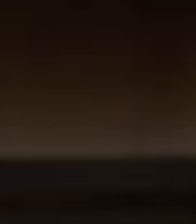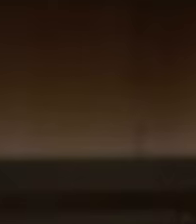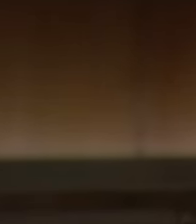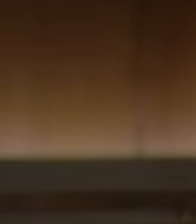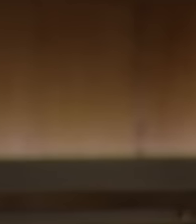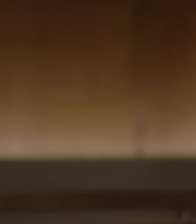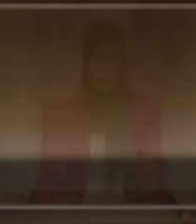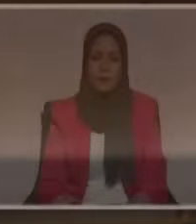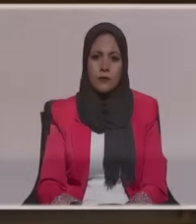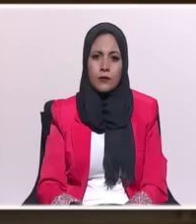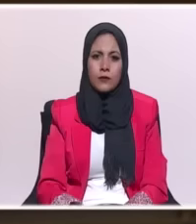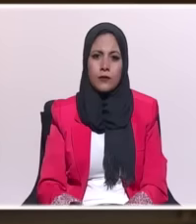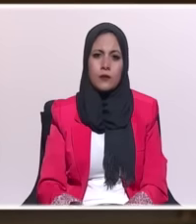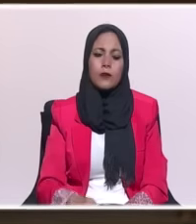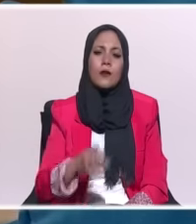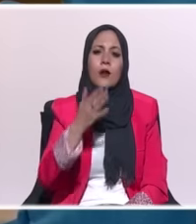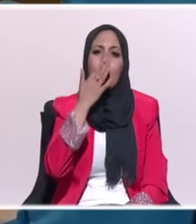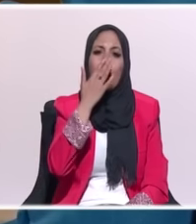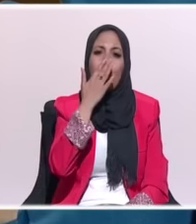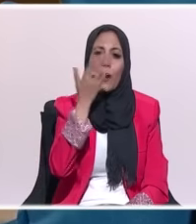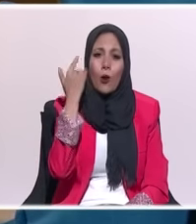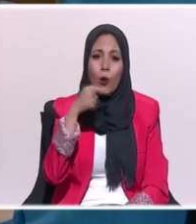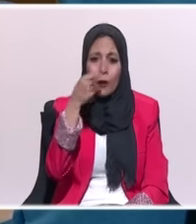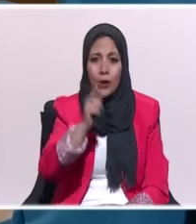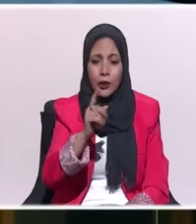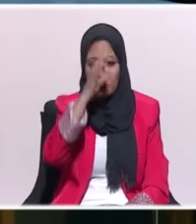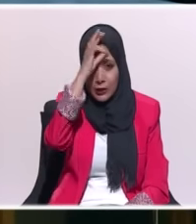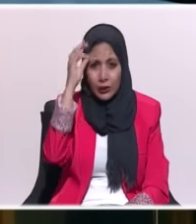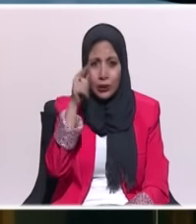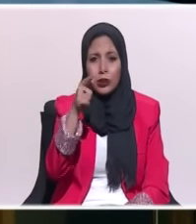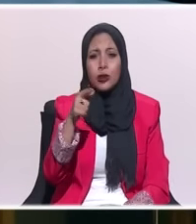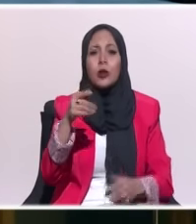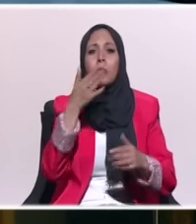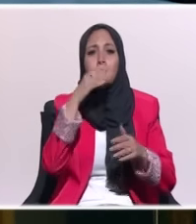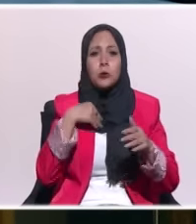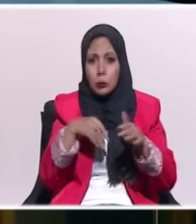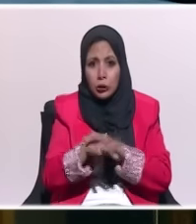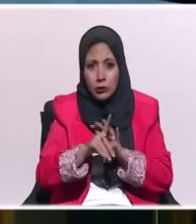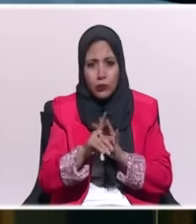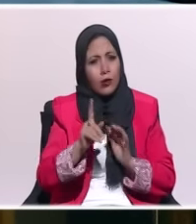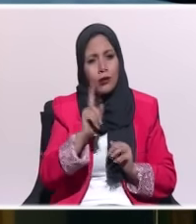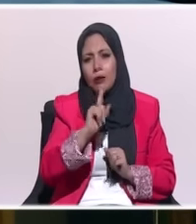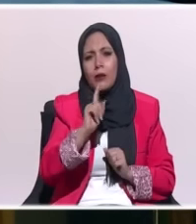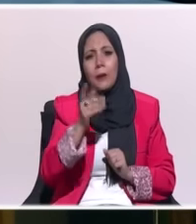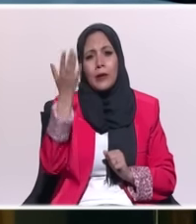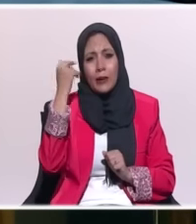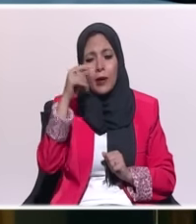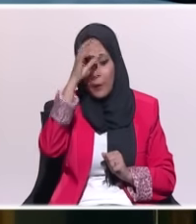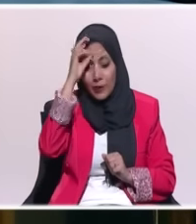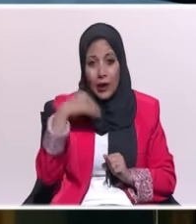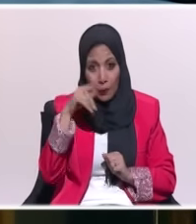ابوكي عمره ما قال لك ولا لمحك انك انت مش بنت؟ بابا لا لا لا لا لا، كان طيب جدا. انا امي لما كانت اعمل حاجه غلط